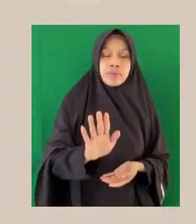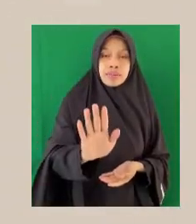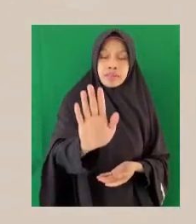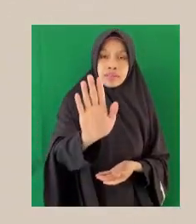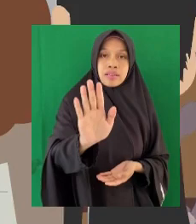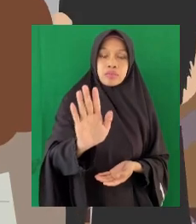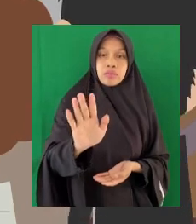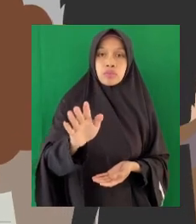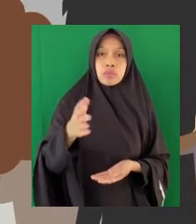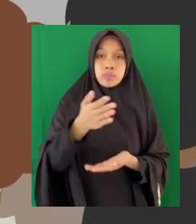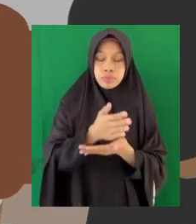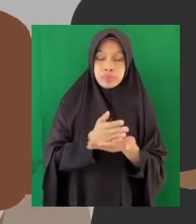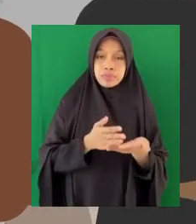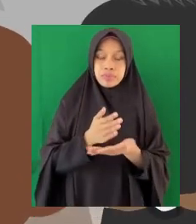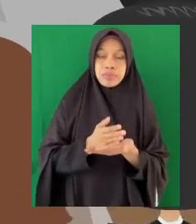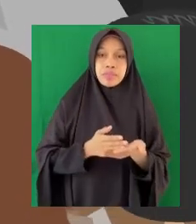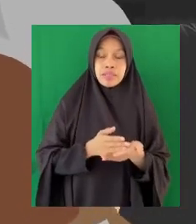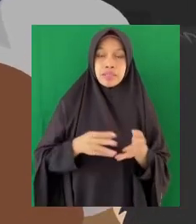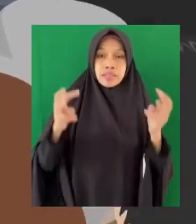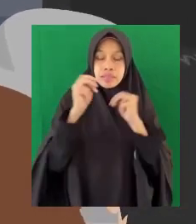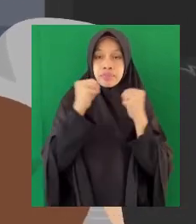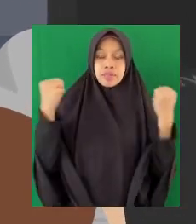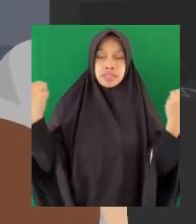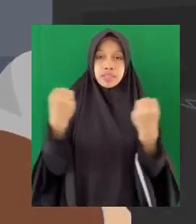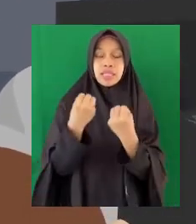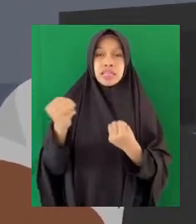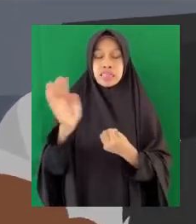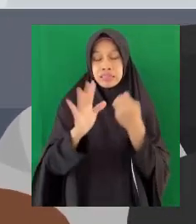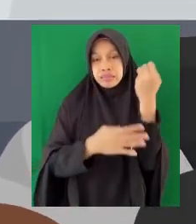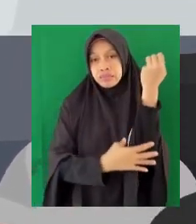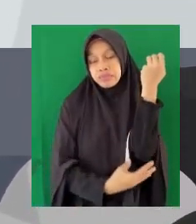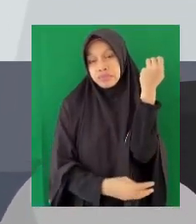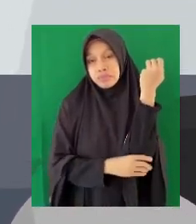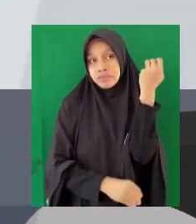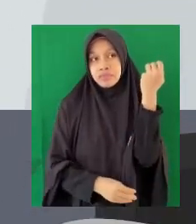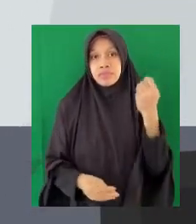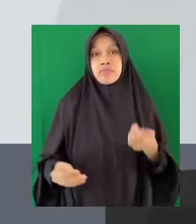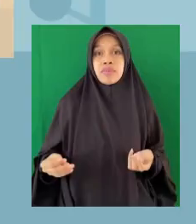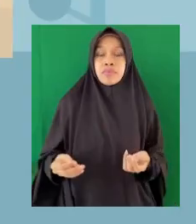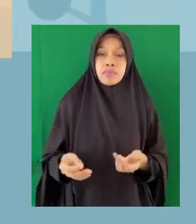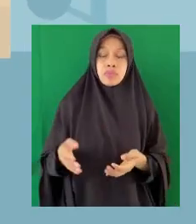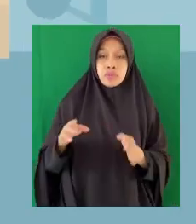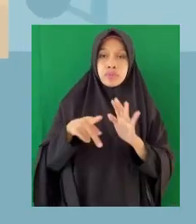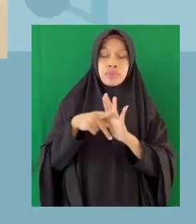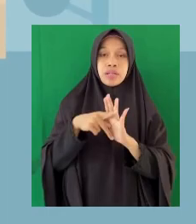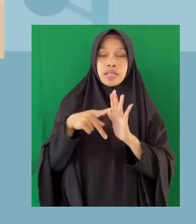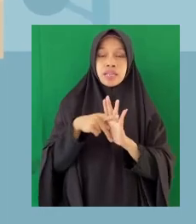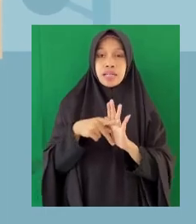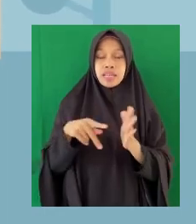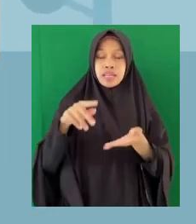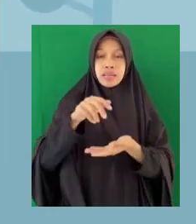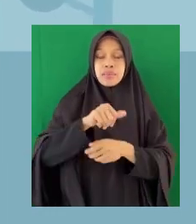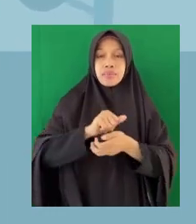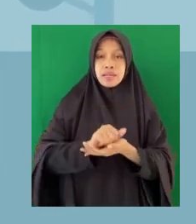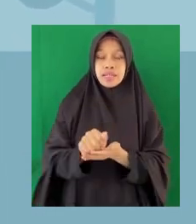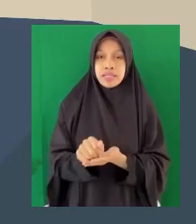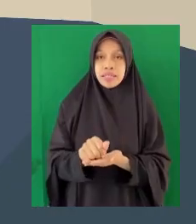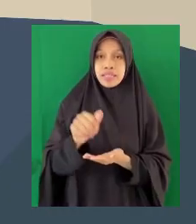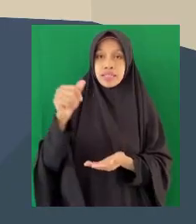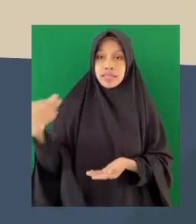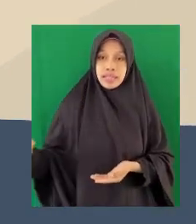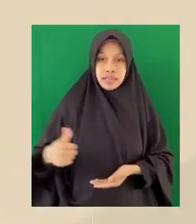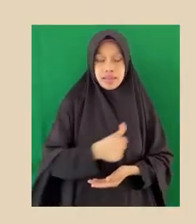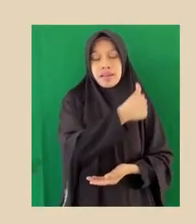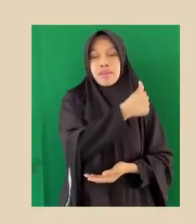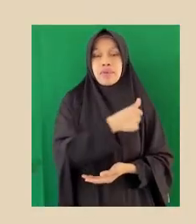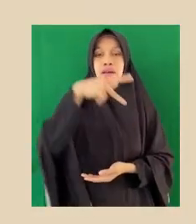Tahukah Anda, bagi masyarakat tidak mampu, dapat berperkara secara gratis di Pengadilan Agama Tilamuta yang